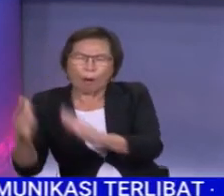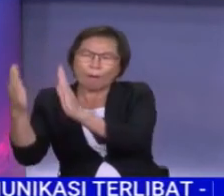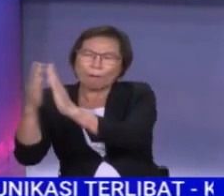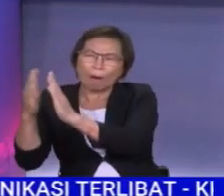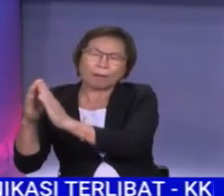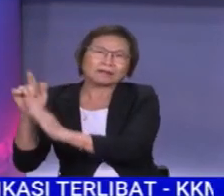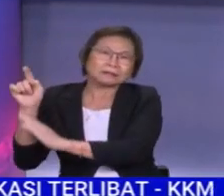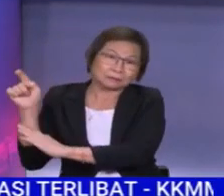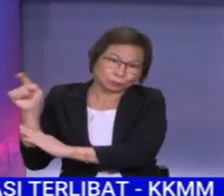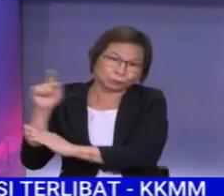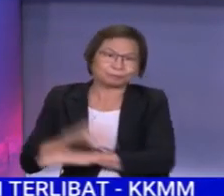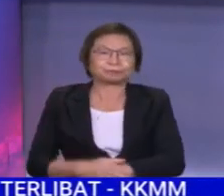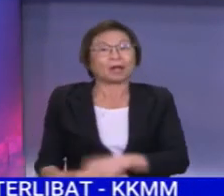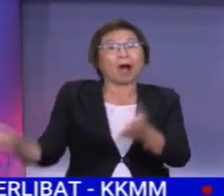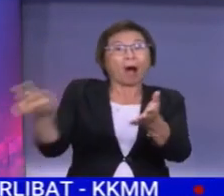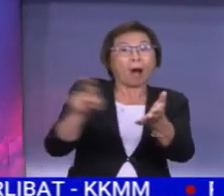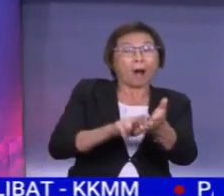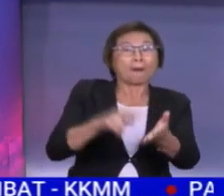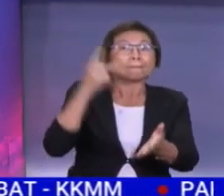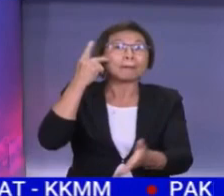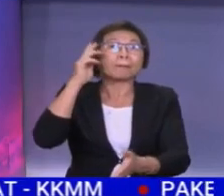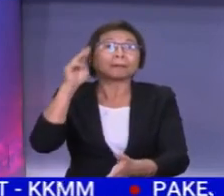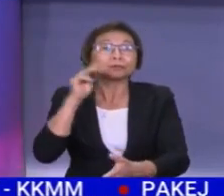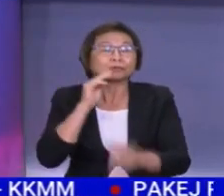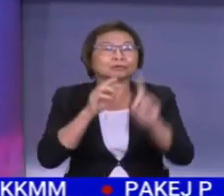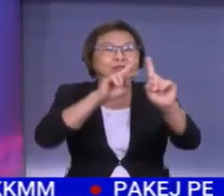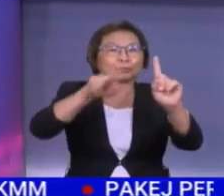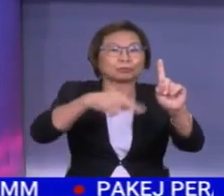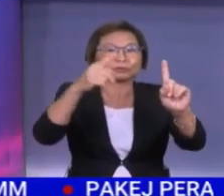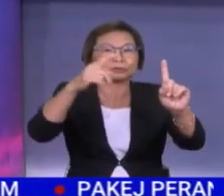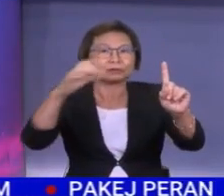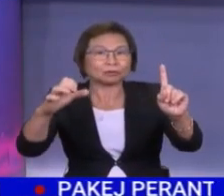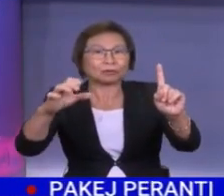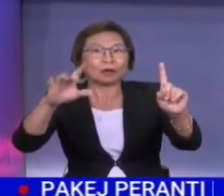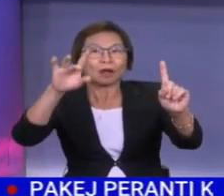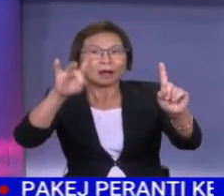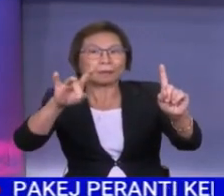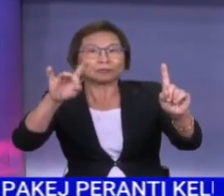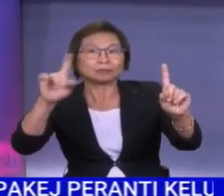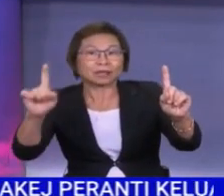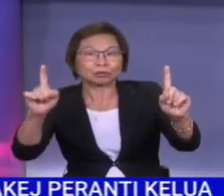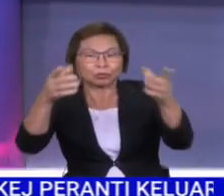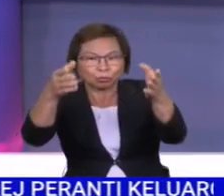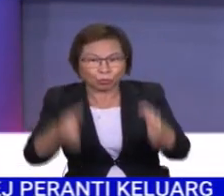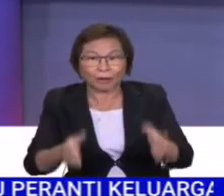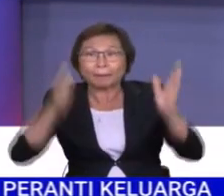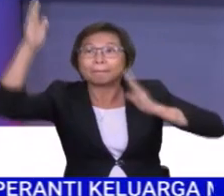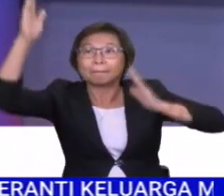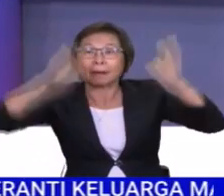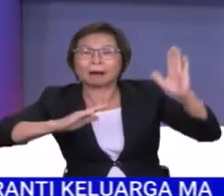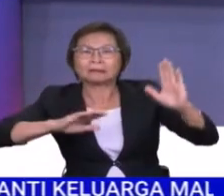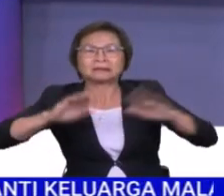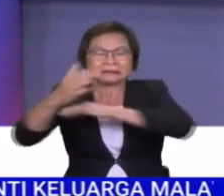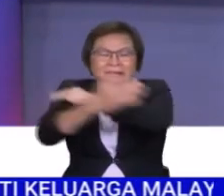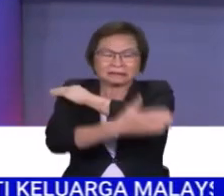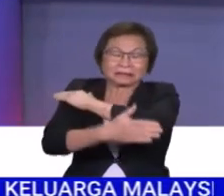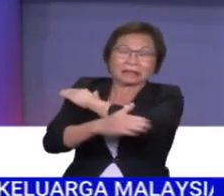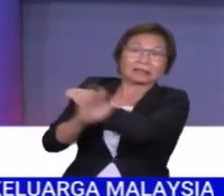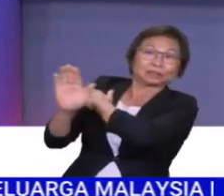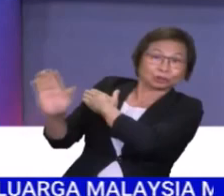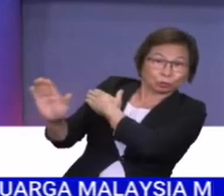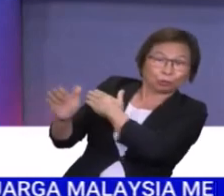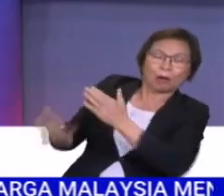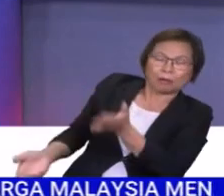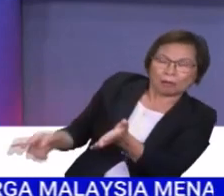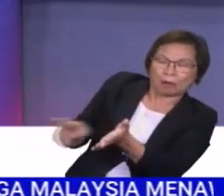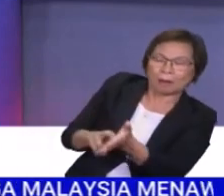Bandar honiara menurut kenyataan kematiannya seramai 1181 warga Malaysia kinkara berkenaan